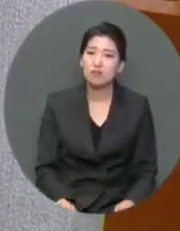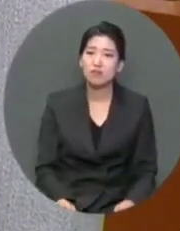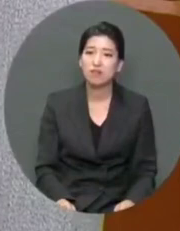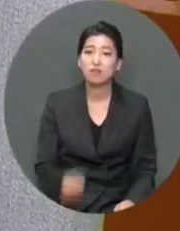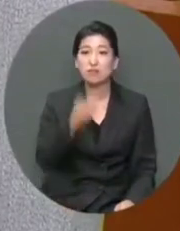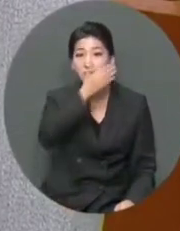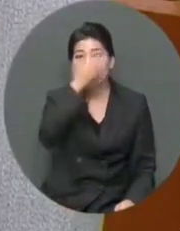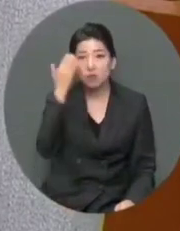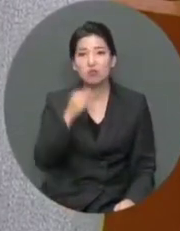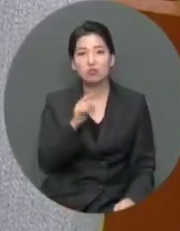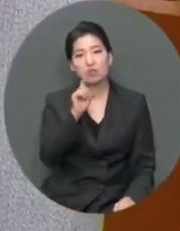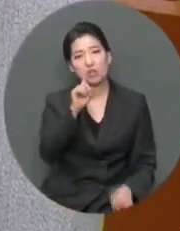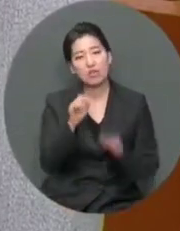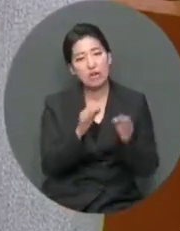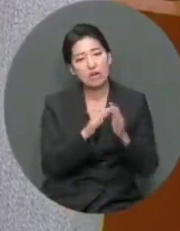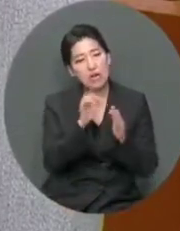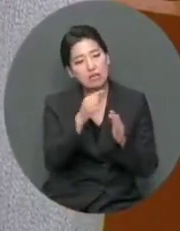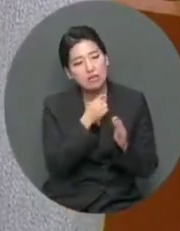청년들 많고요.